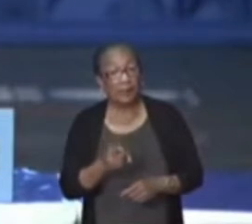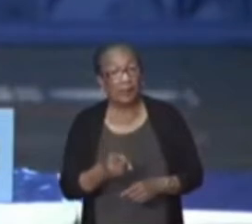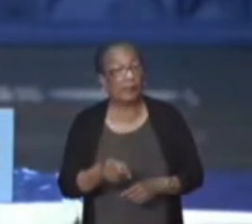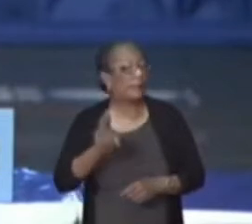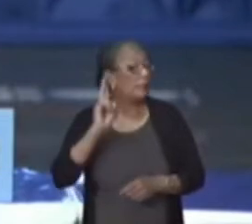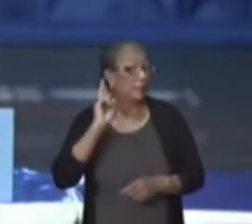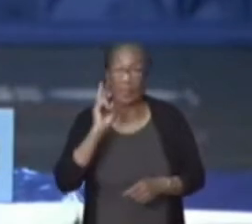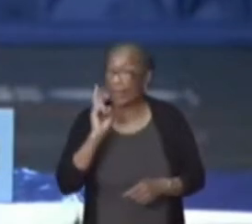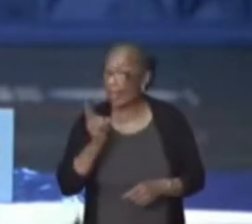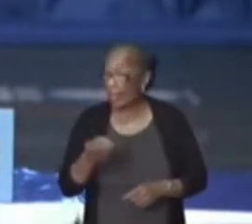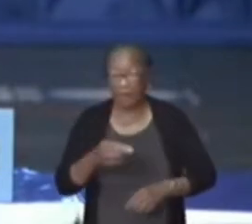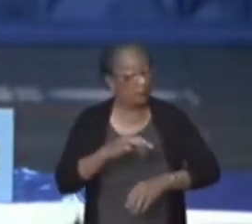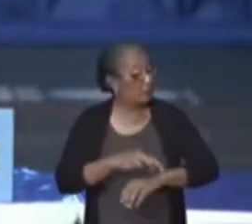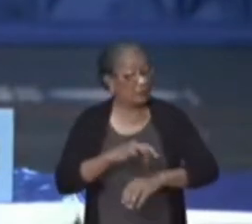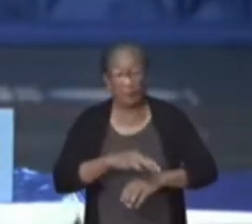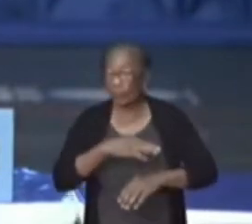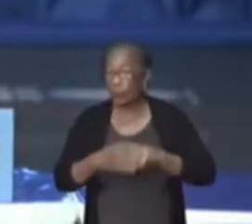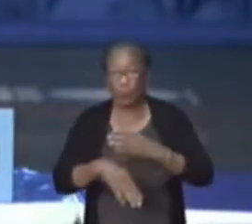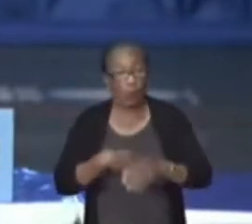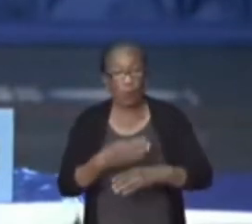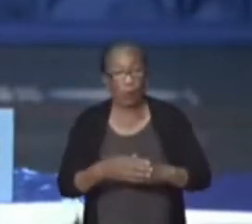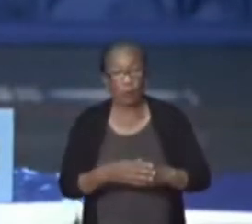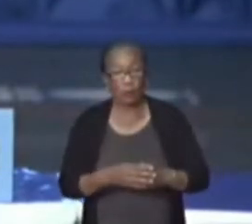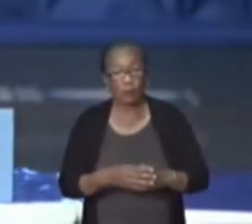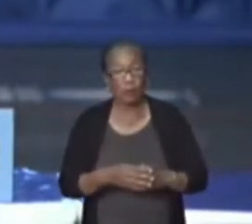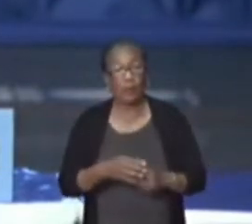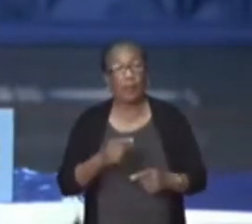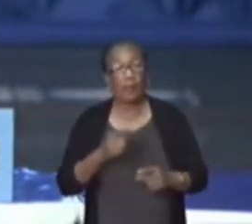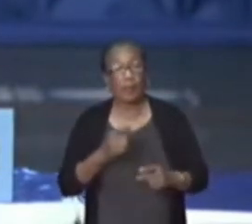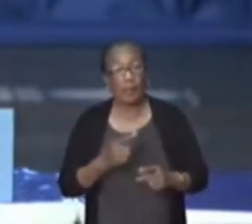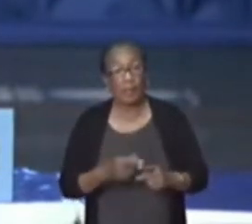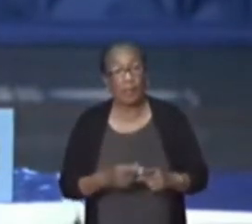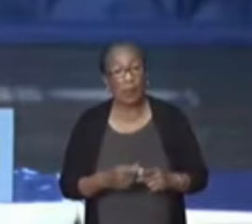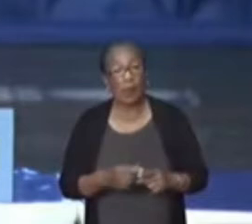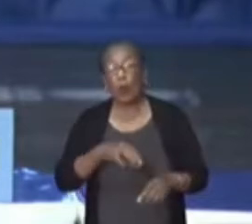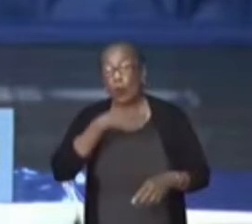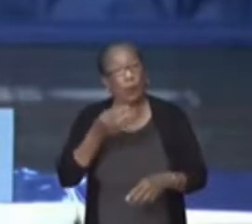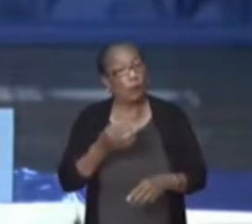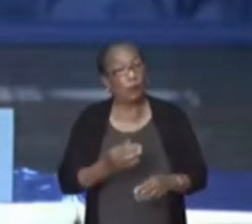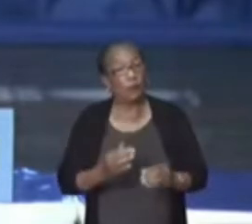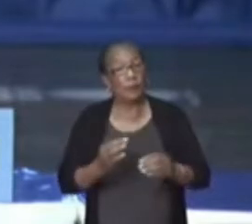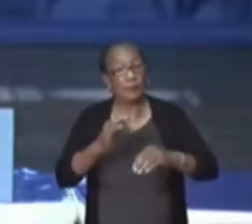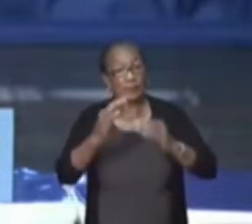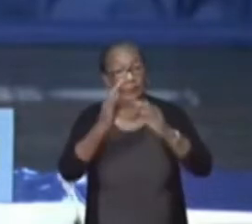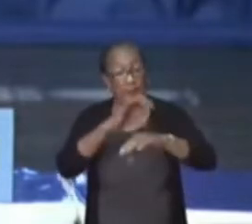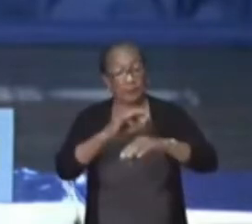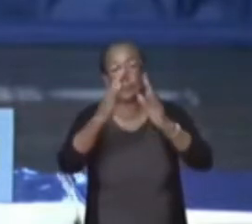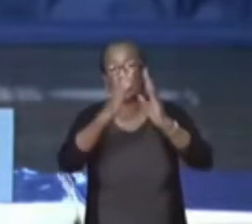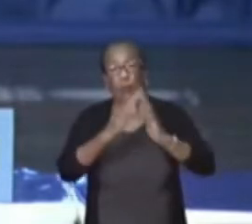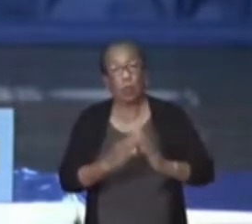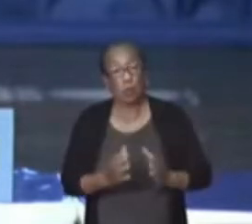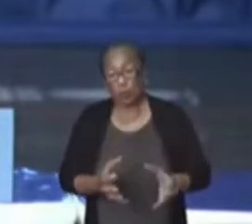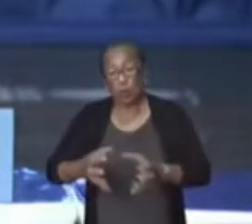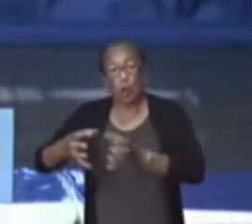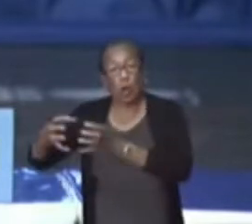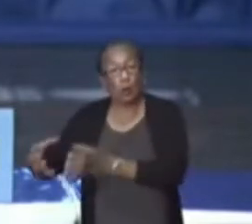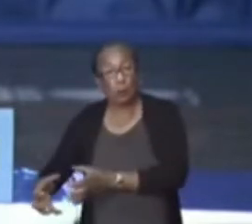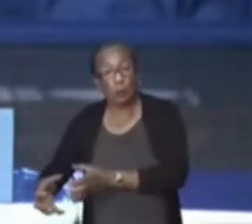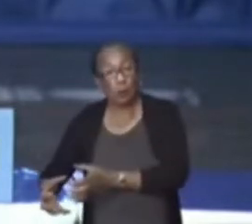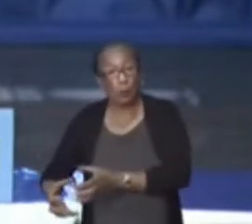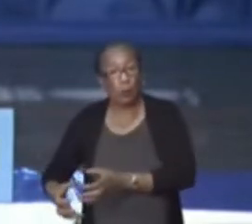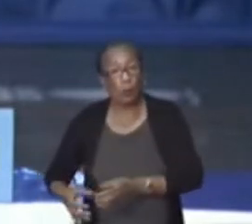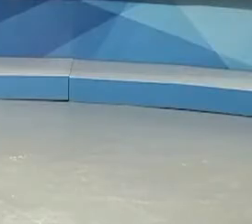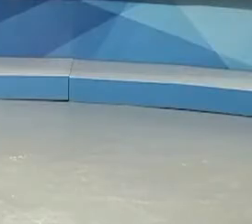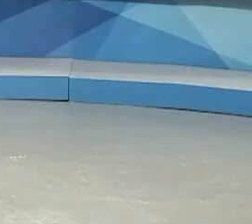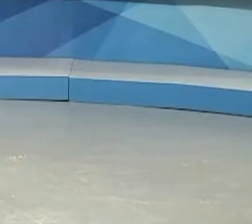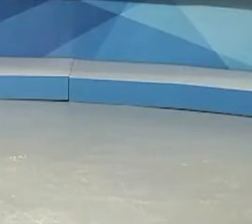erge ziekteverschijnselen, voorkomt in vele gevallen zelf een ziekenhuisopname en daarmee ook IC en